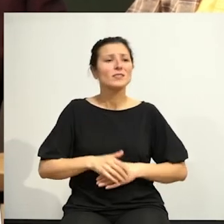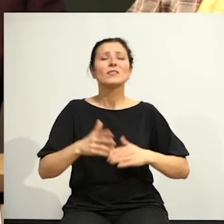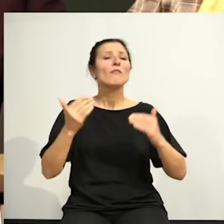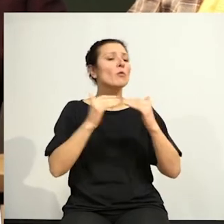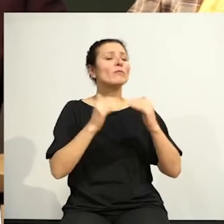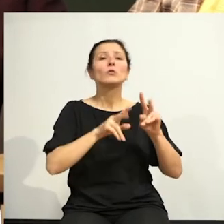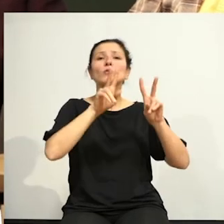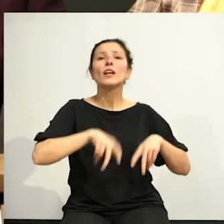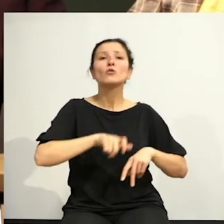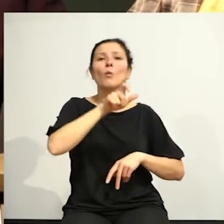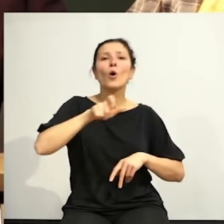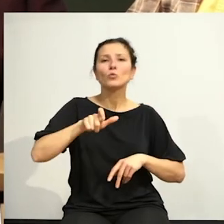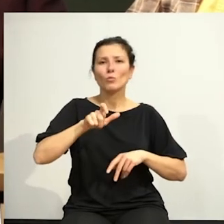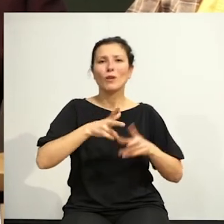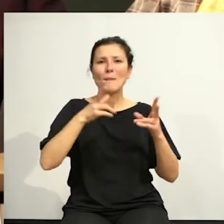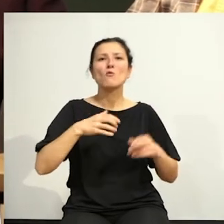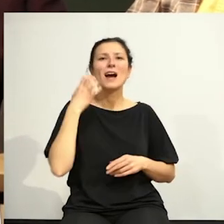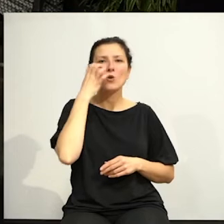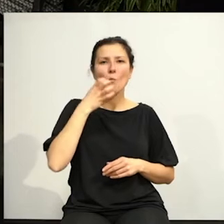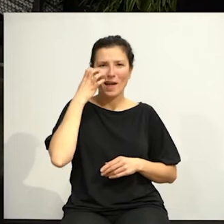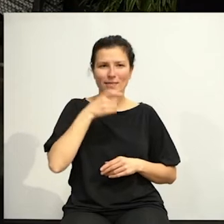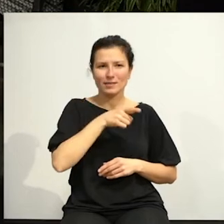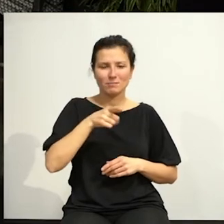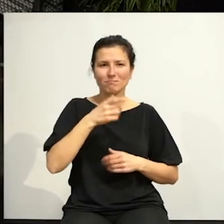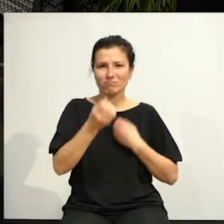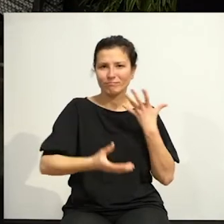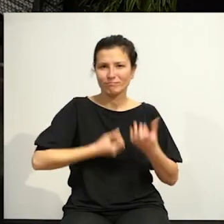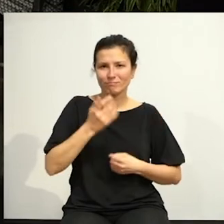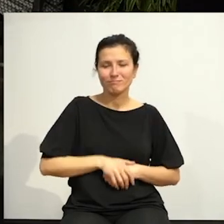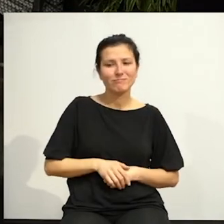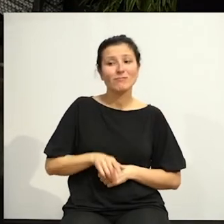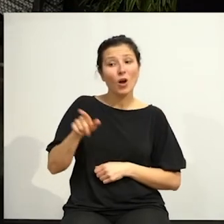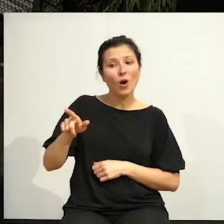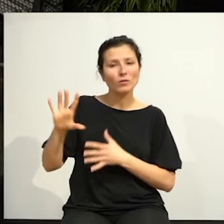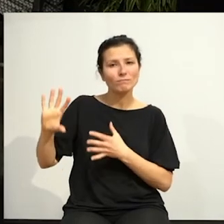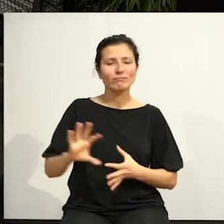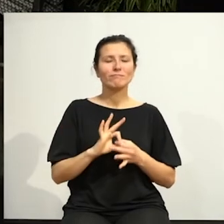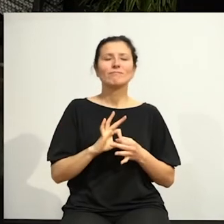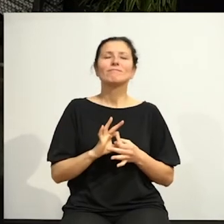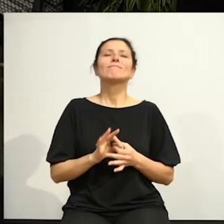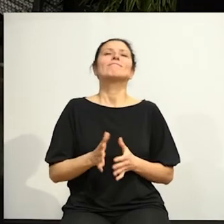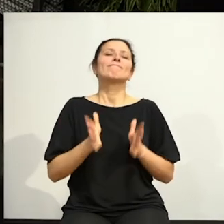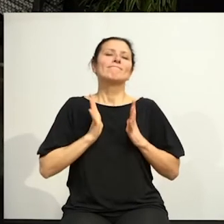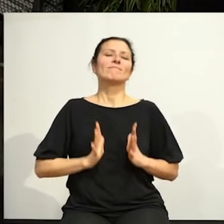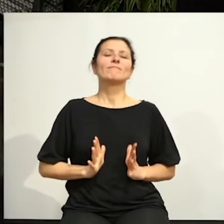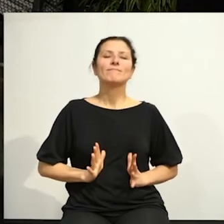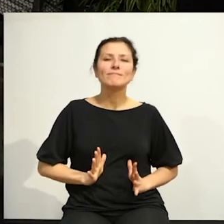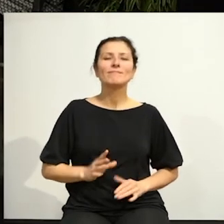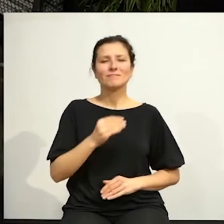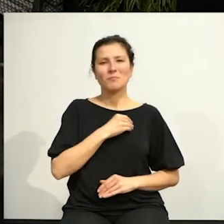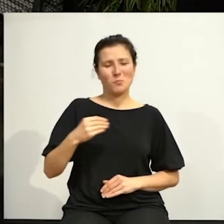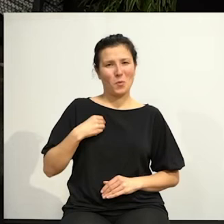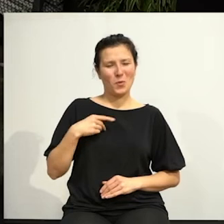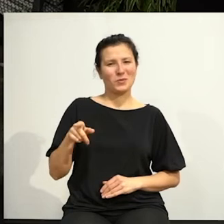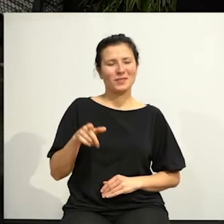romantyków, wydaje się, prawda? On jest, mimo że jest przywiązany do sielskości Polski, to jest też bardzo